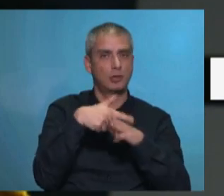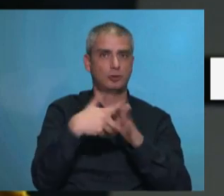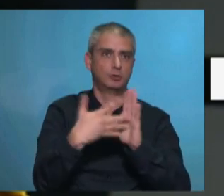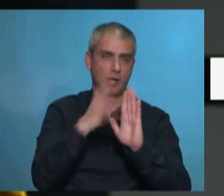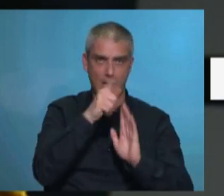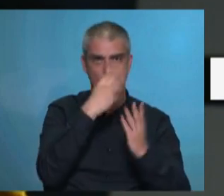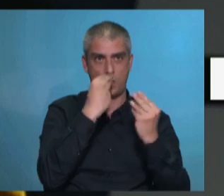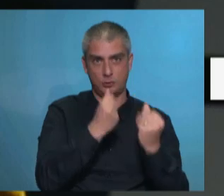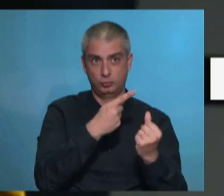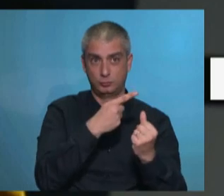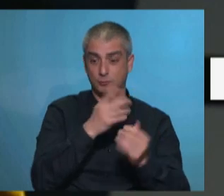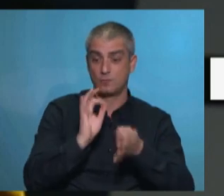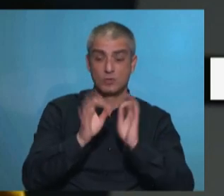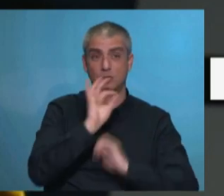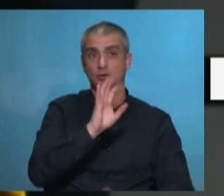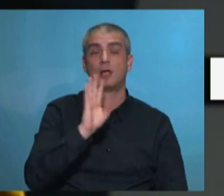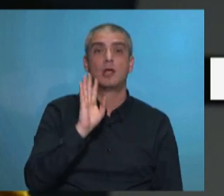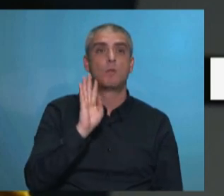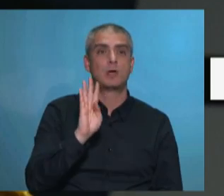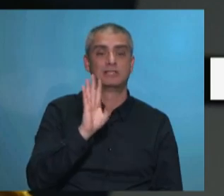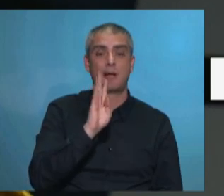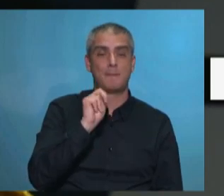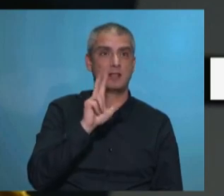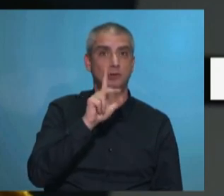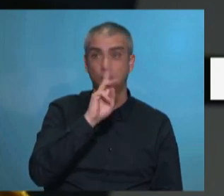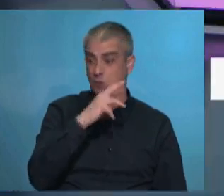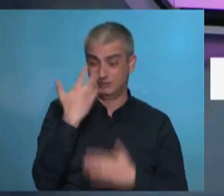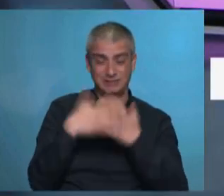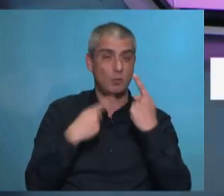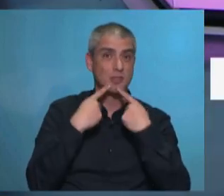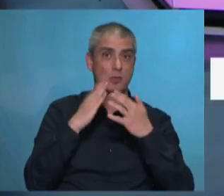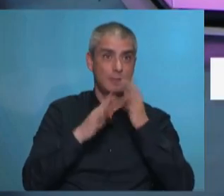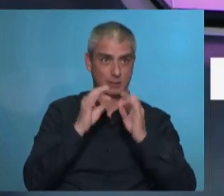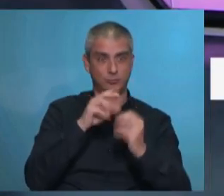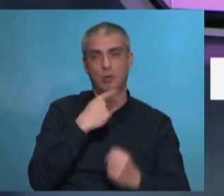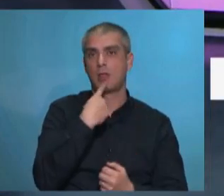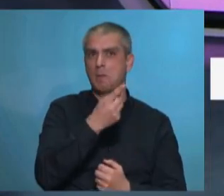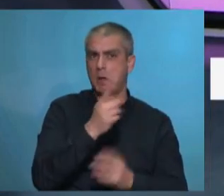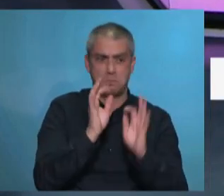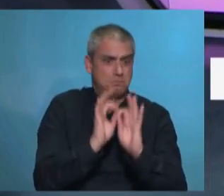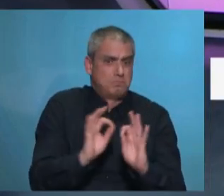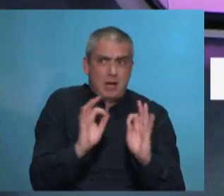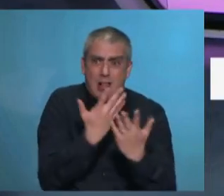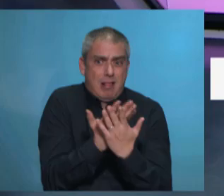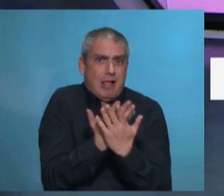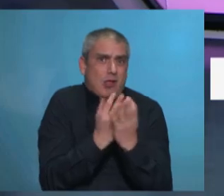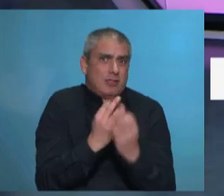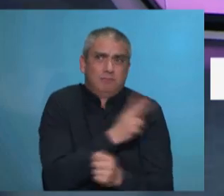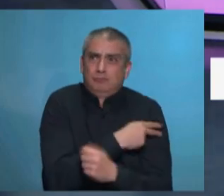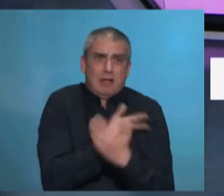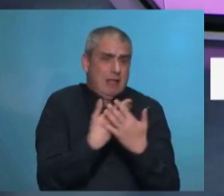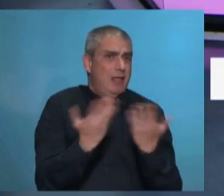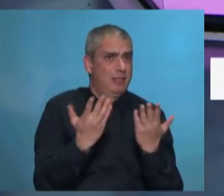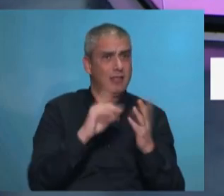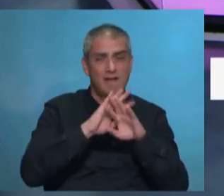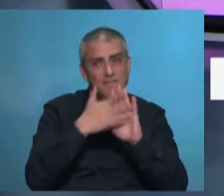חשוד. עורך דינו, בועז בן צור, לפני מספר דקות, בסיום הדיון בבית המשפט, טען שכלל אין ראיות למשטרה, ושכל